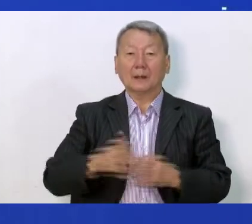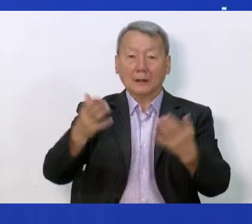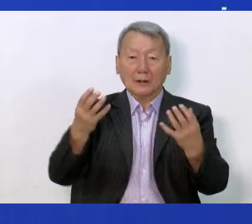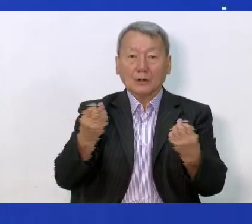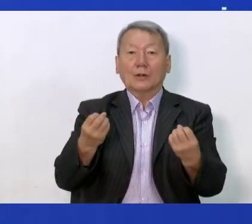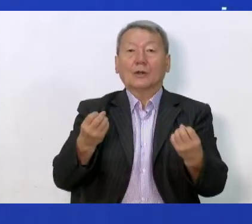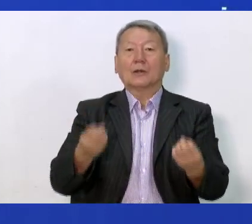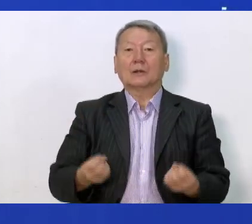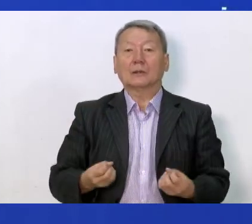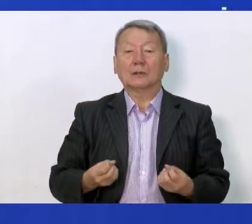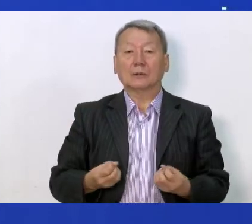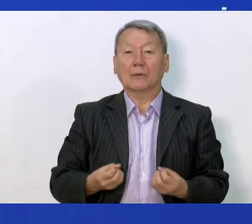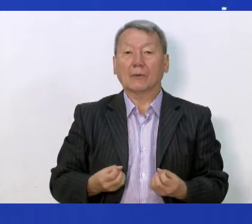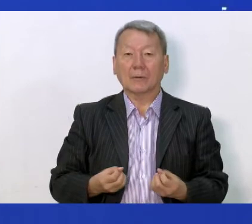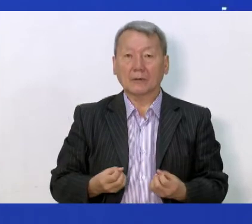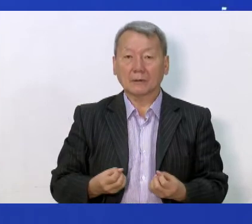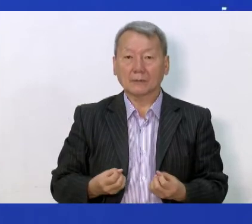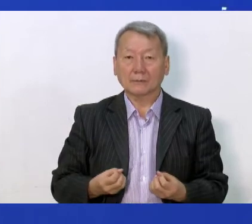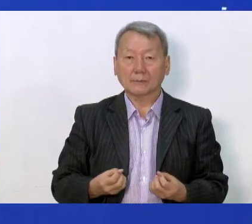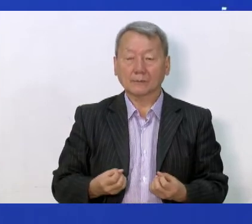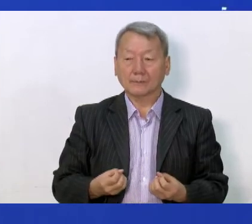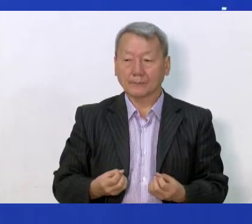Также,